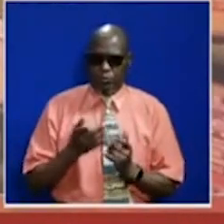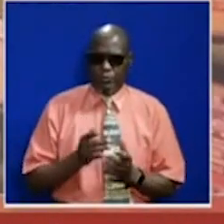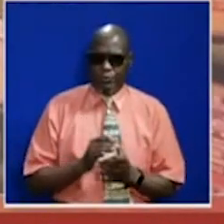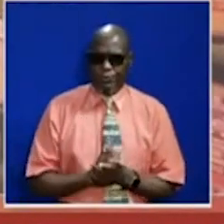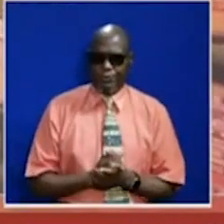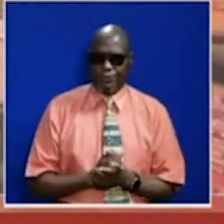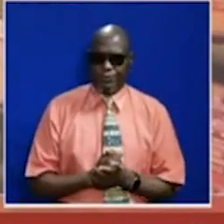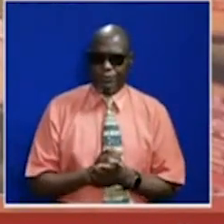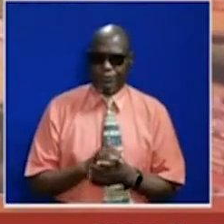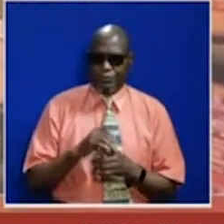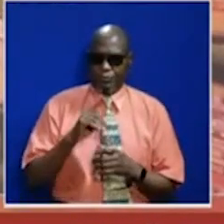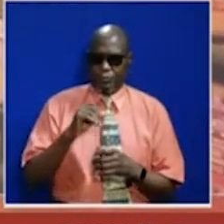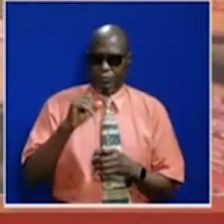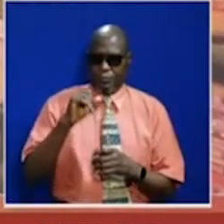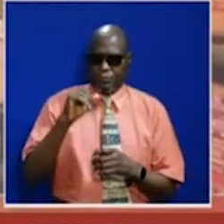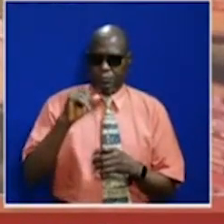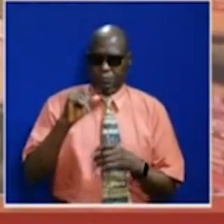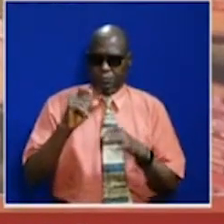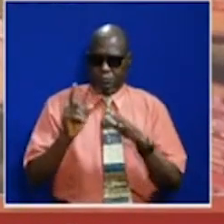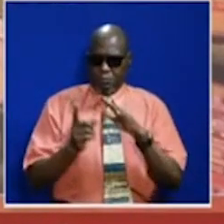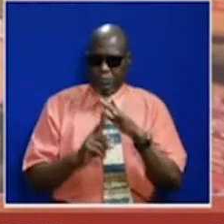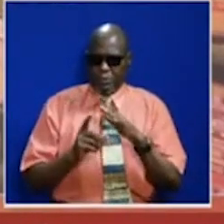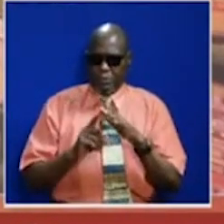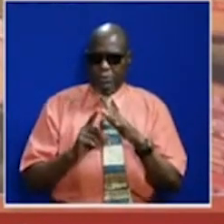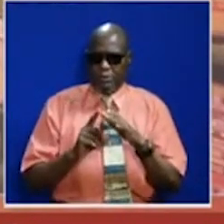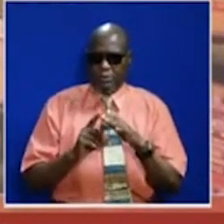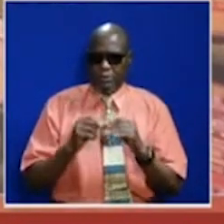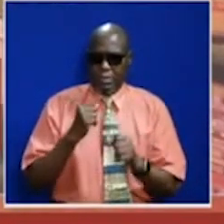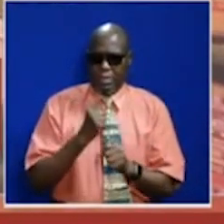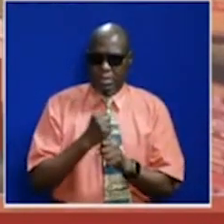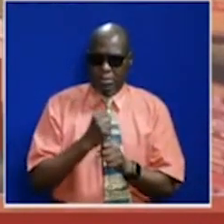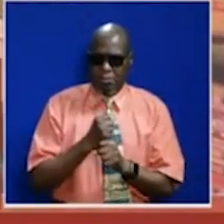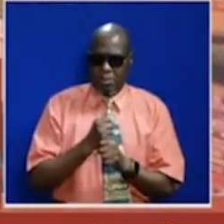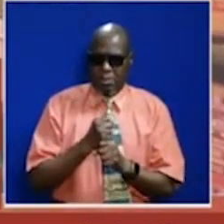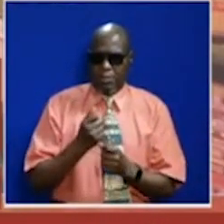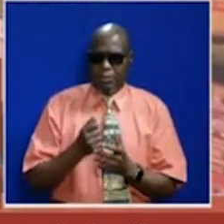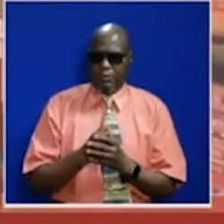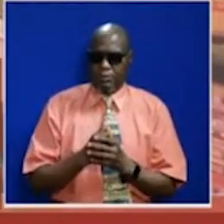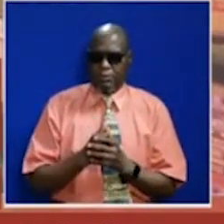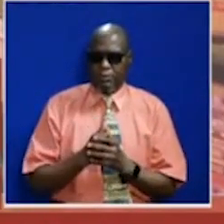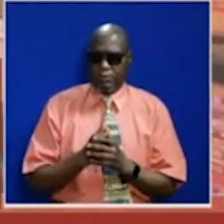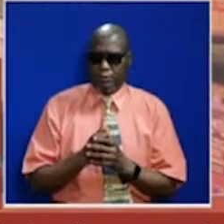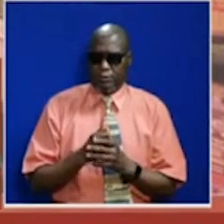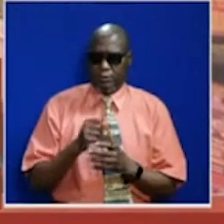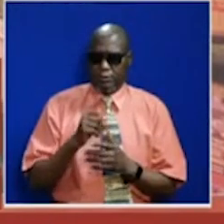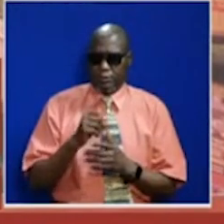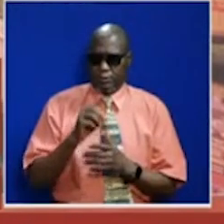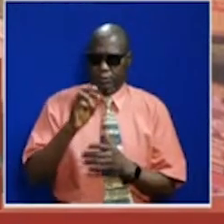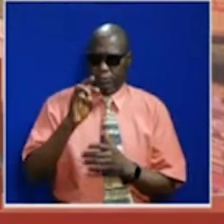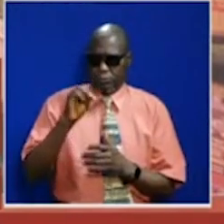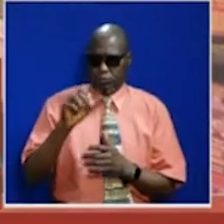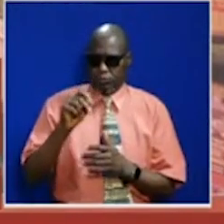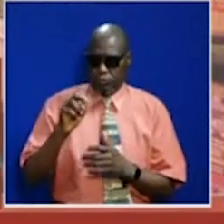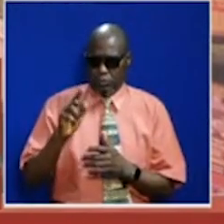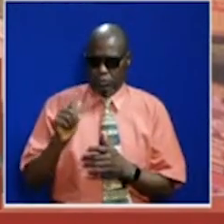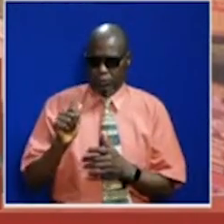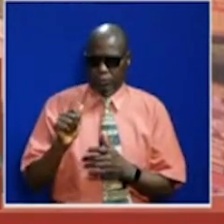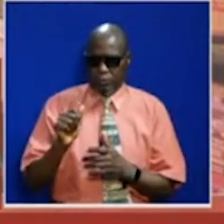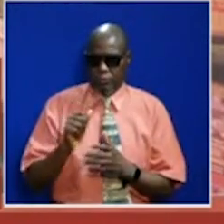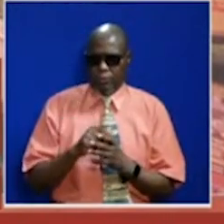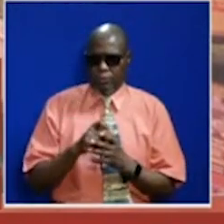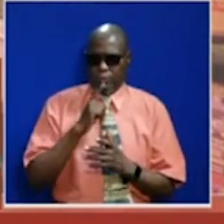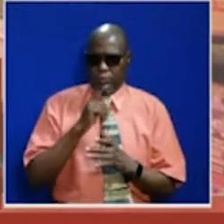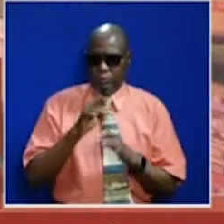Na waziri wa leba Alfred Mutua ametangaza zoezi la kitaifa la kusajili wa Kenya wanaotaka kazi za nje ya nchi. Zoezi